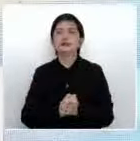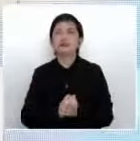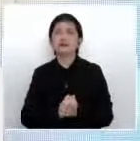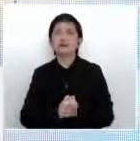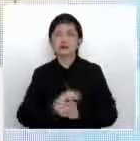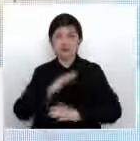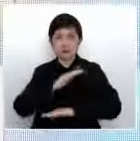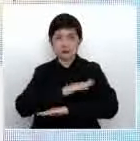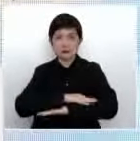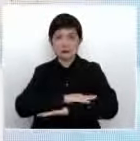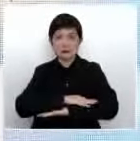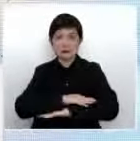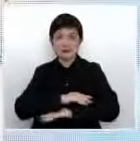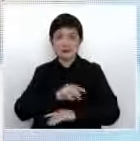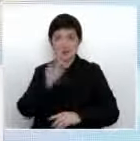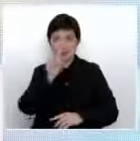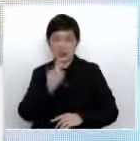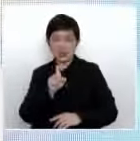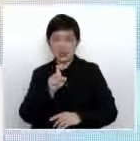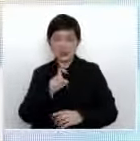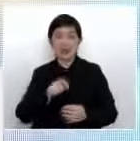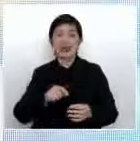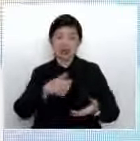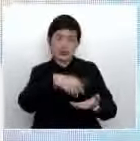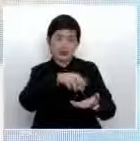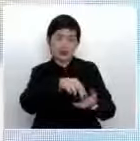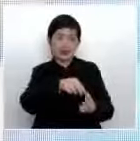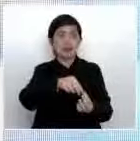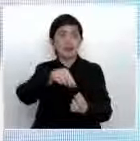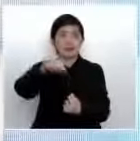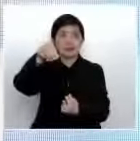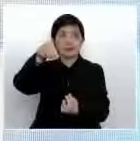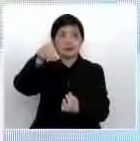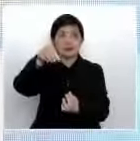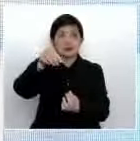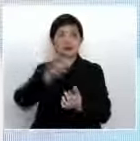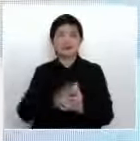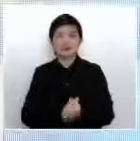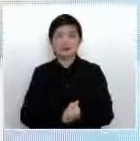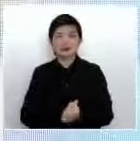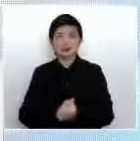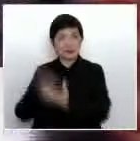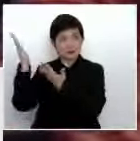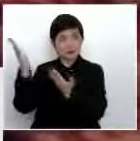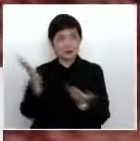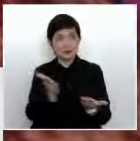Minan M.H untuk mengambil undian daftar pertanyaan dari fishball yang ada di sebelah kiri